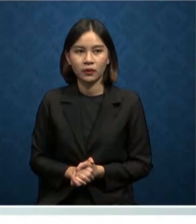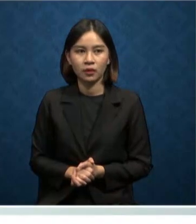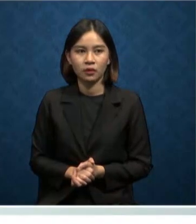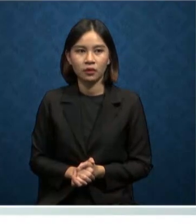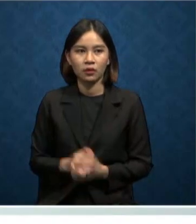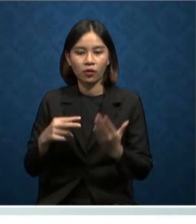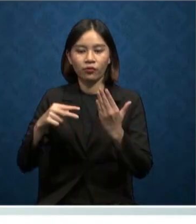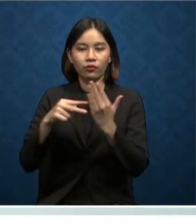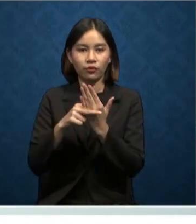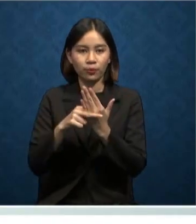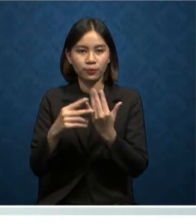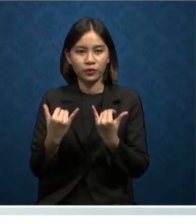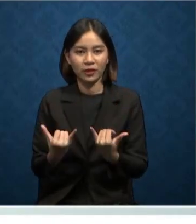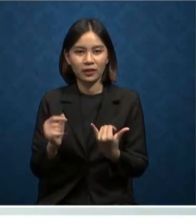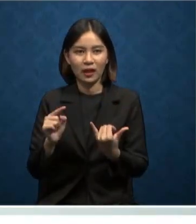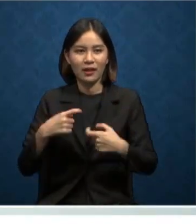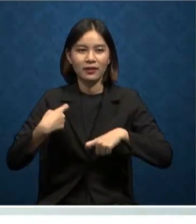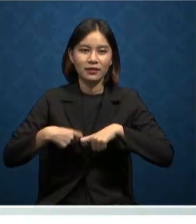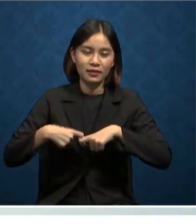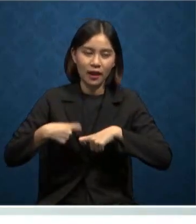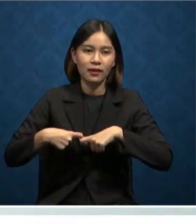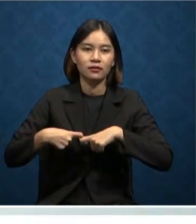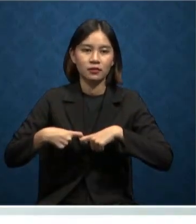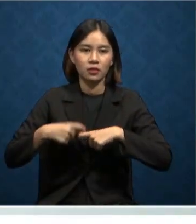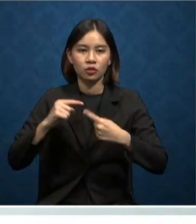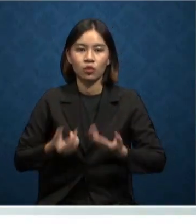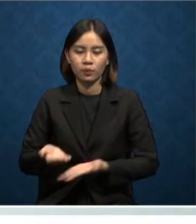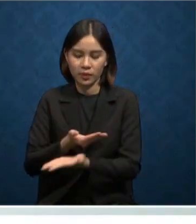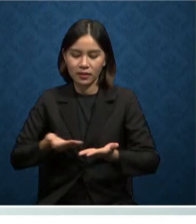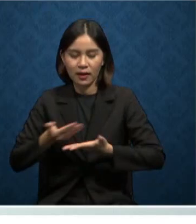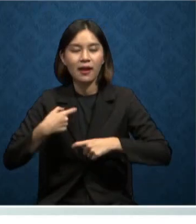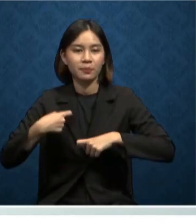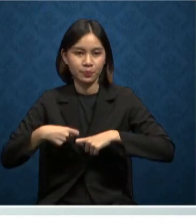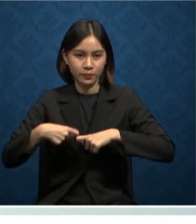รกตอนนี้แล้วมันยากกับการที่จะพิจารณานะครับ